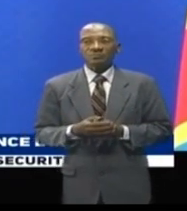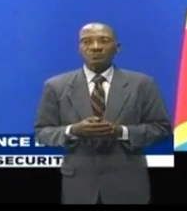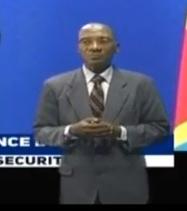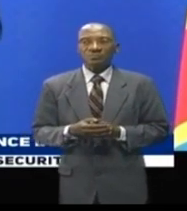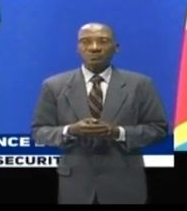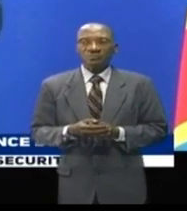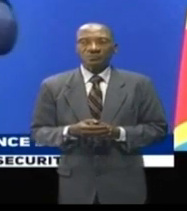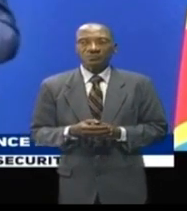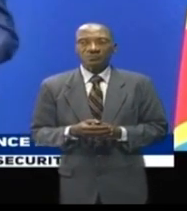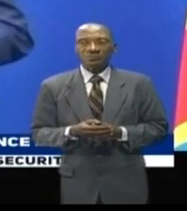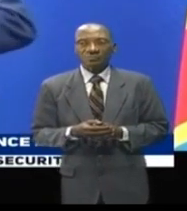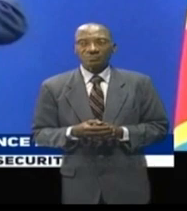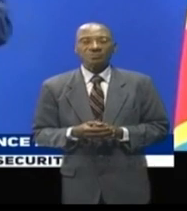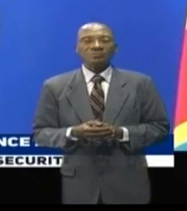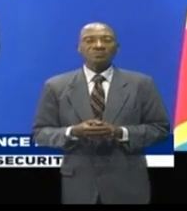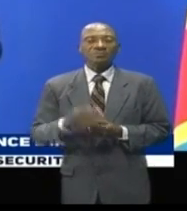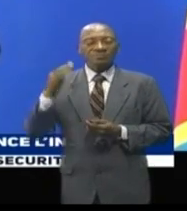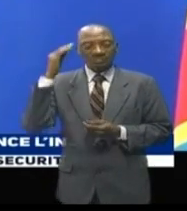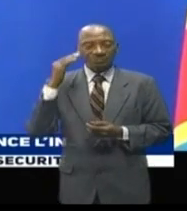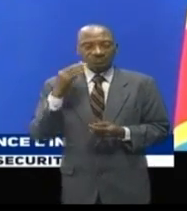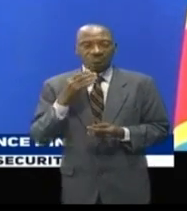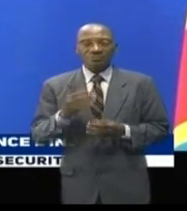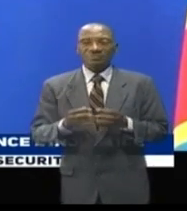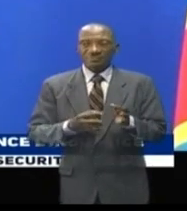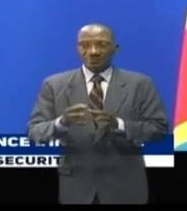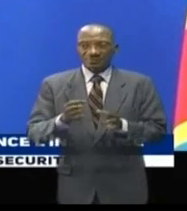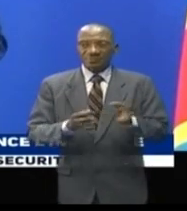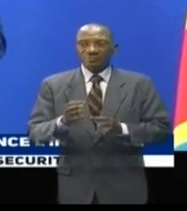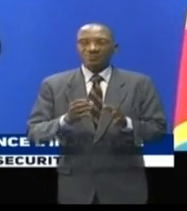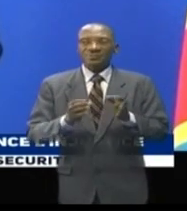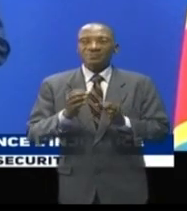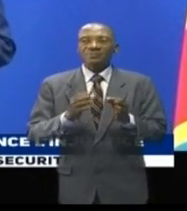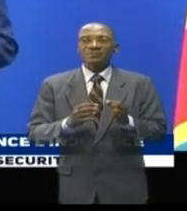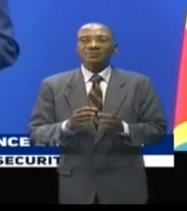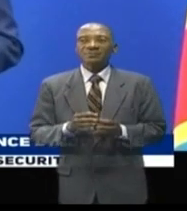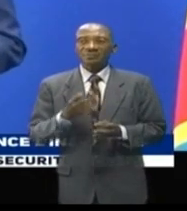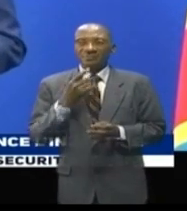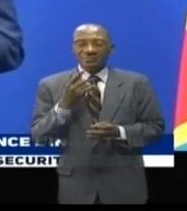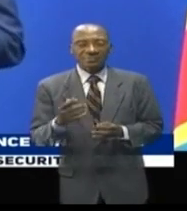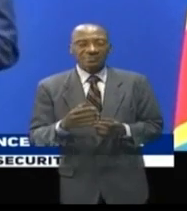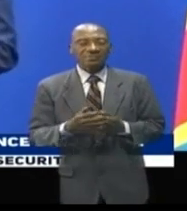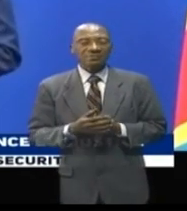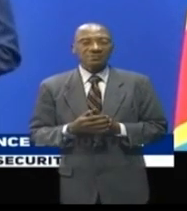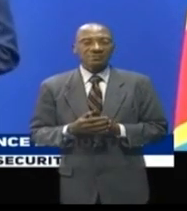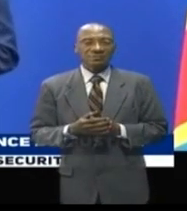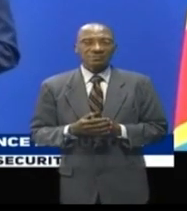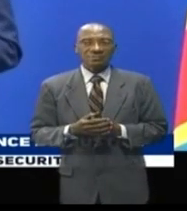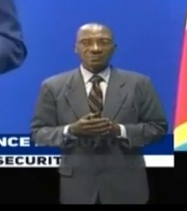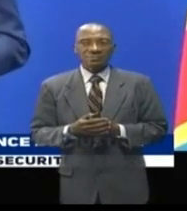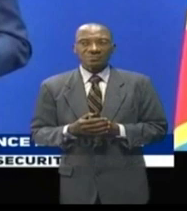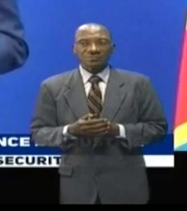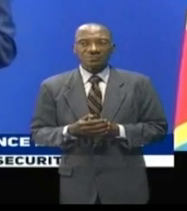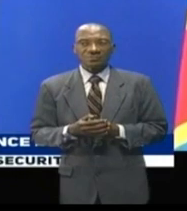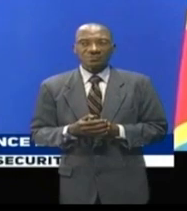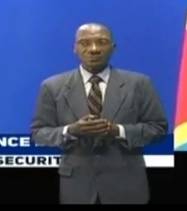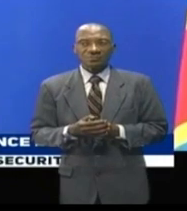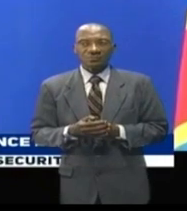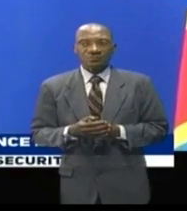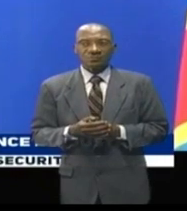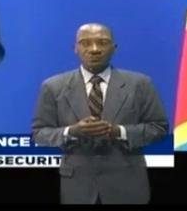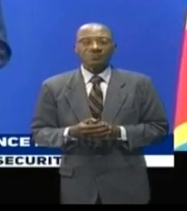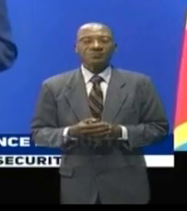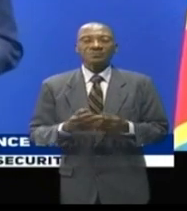et ce n'est pas une vue de l'esprit c'est pas de la théorie il y a des banques de